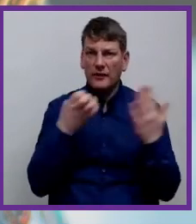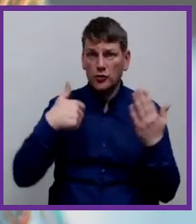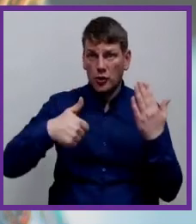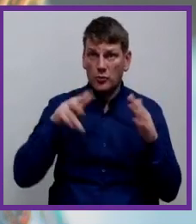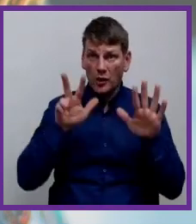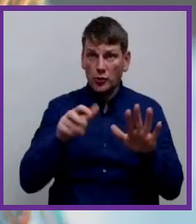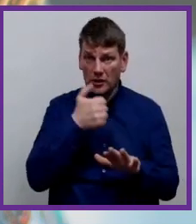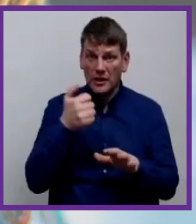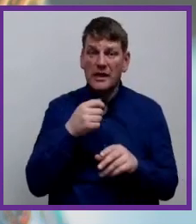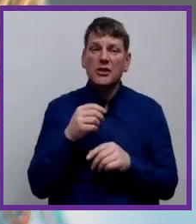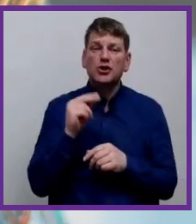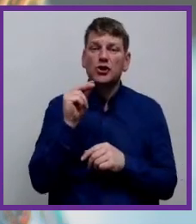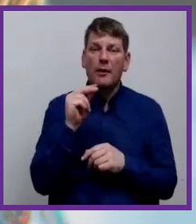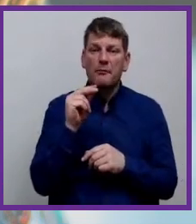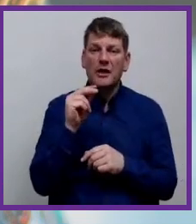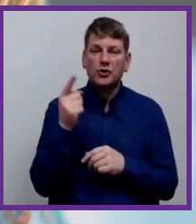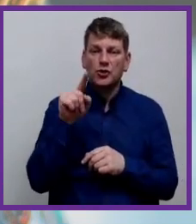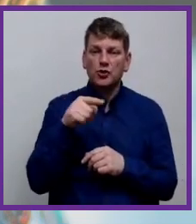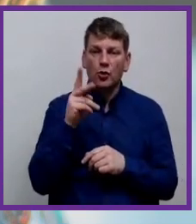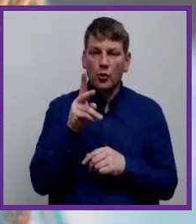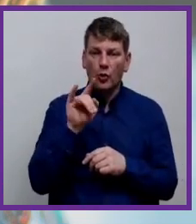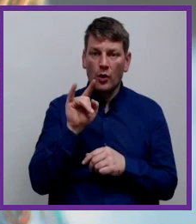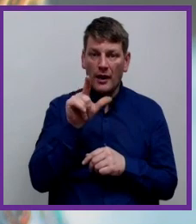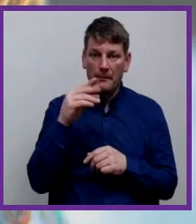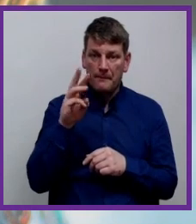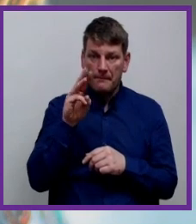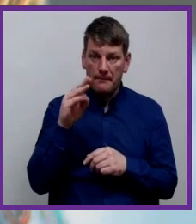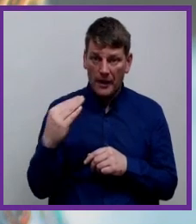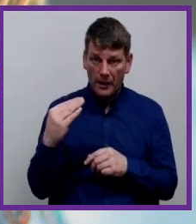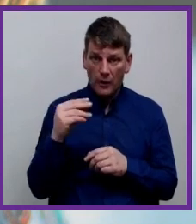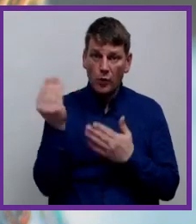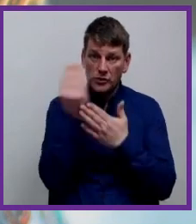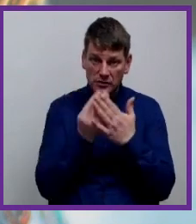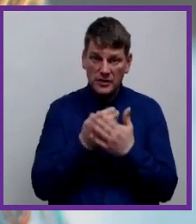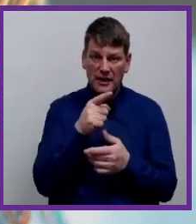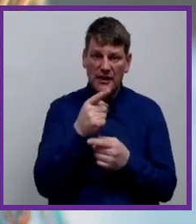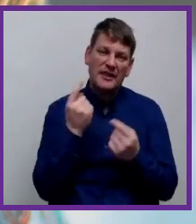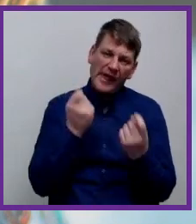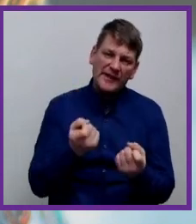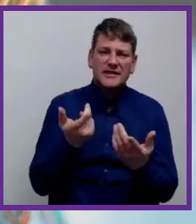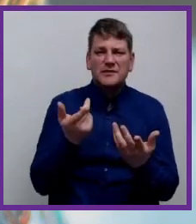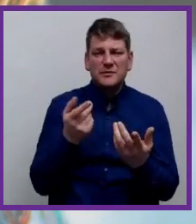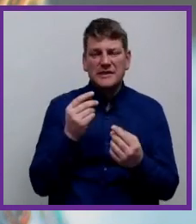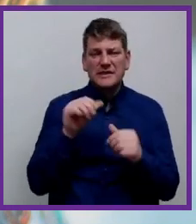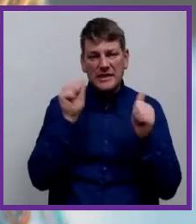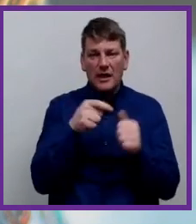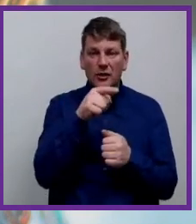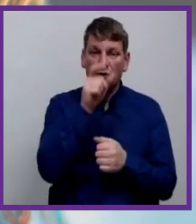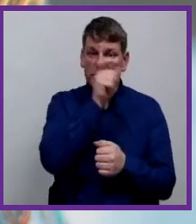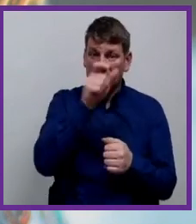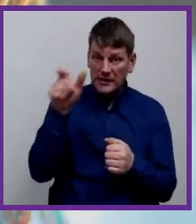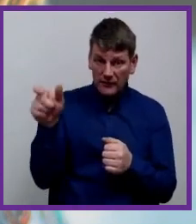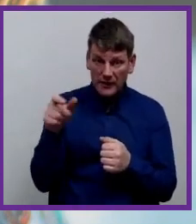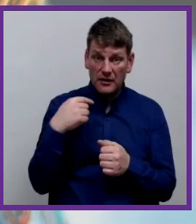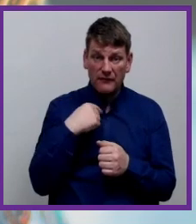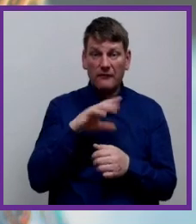Gada, kad James Cullen bija uzglaznojis šos te tādus naivismu stilātos šos cilvēciņus, es vismaz